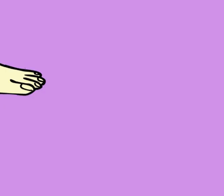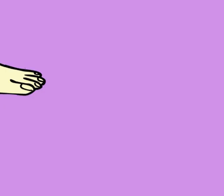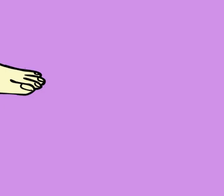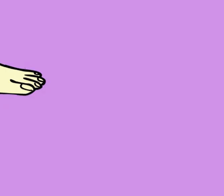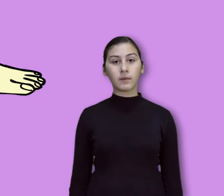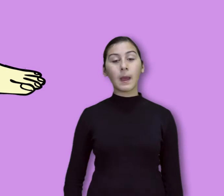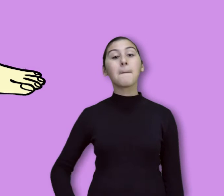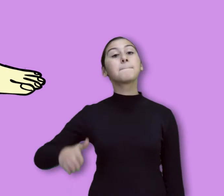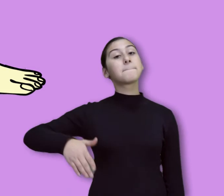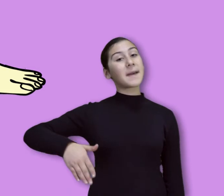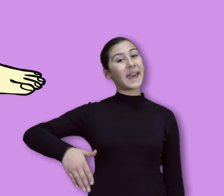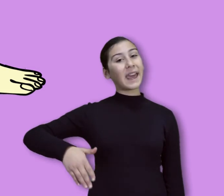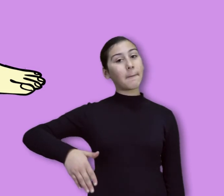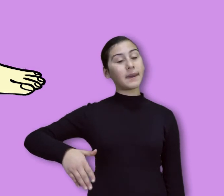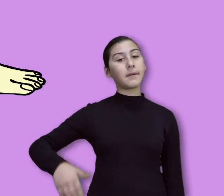ფეხები.